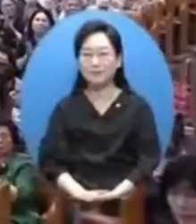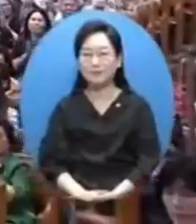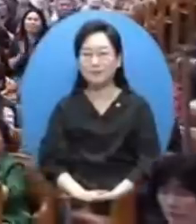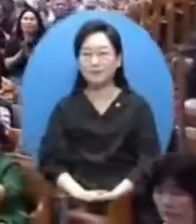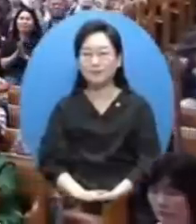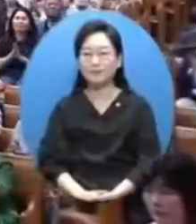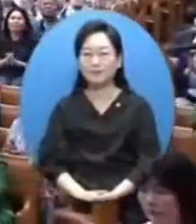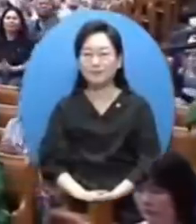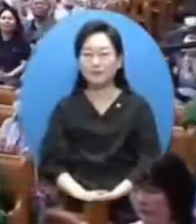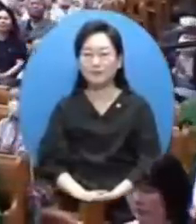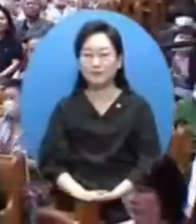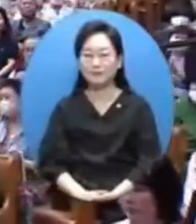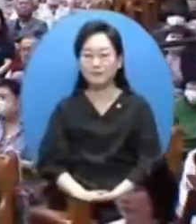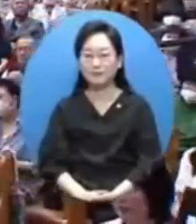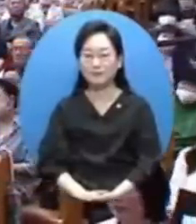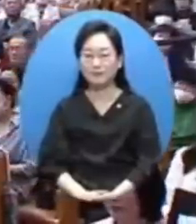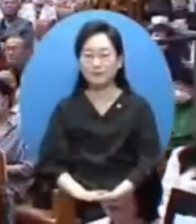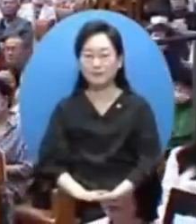할렐루야